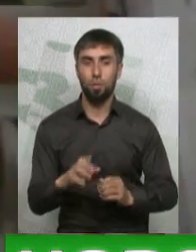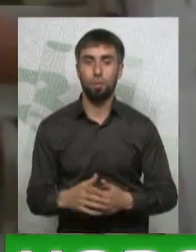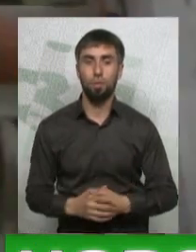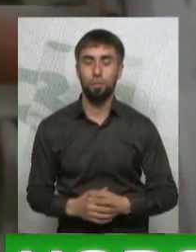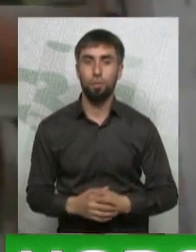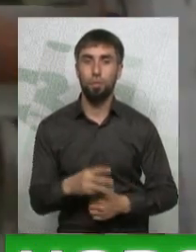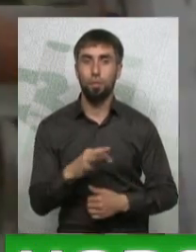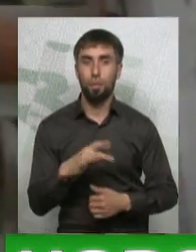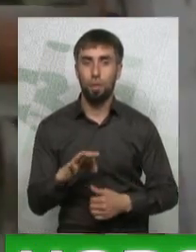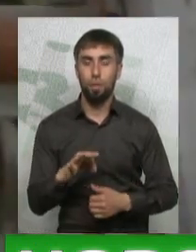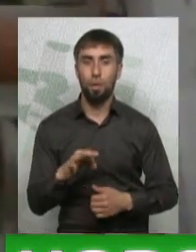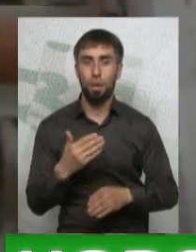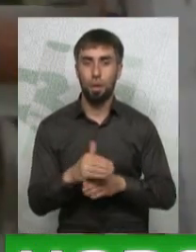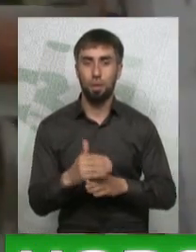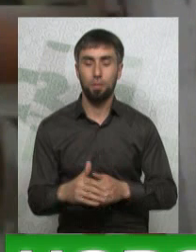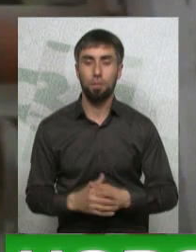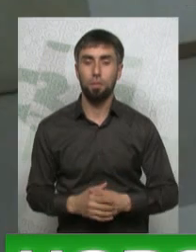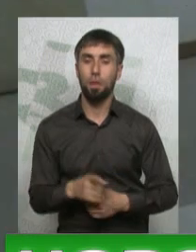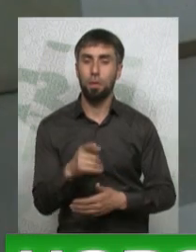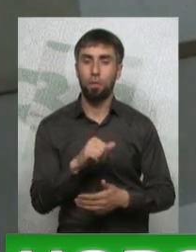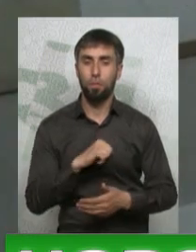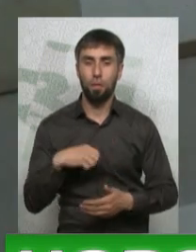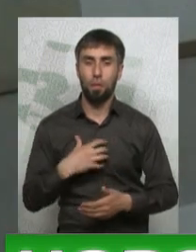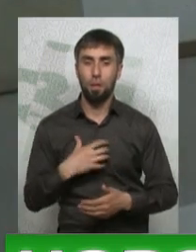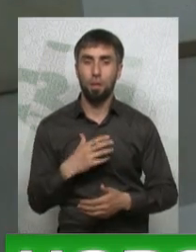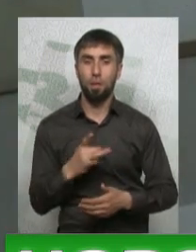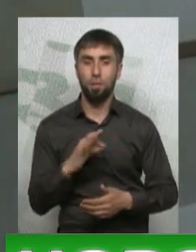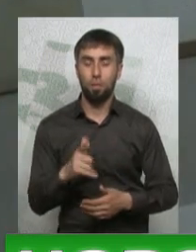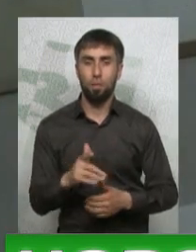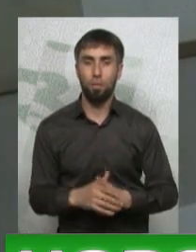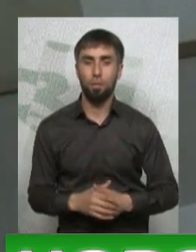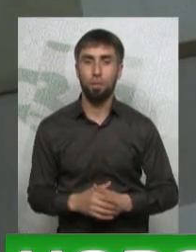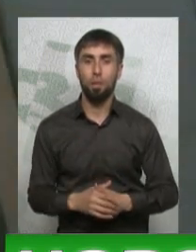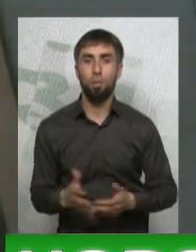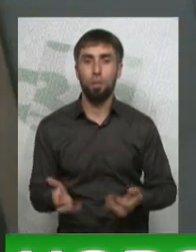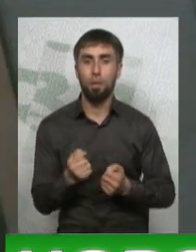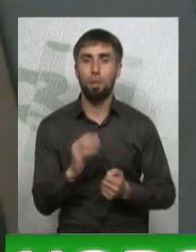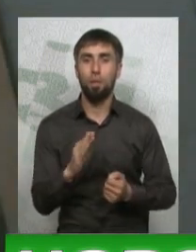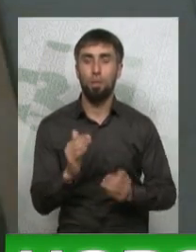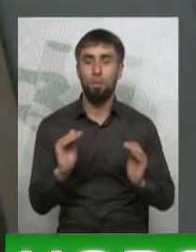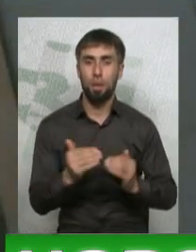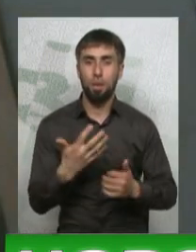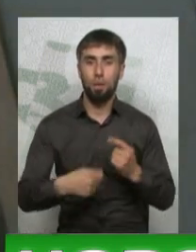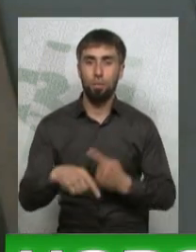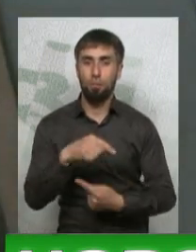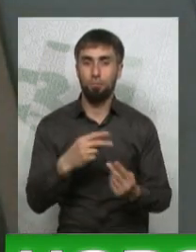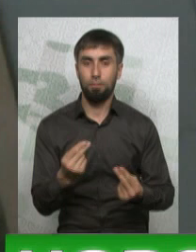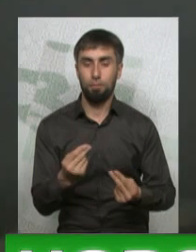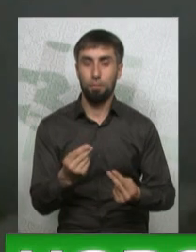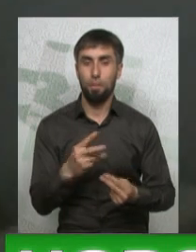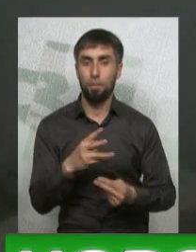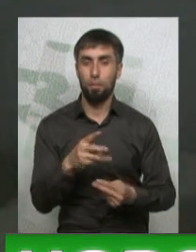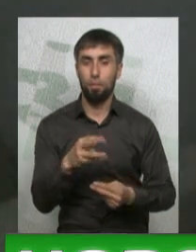10 500 000 рублей. Микрокредитная организация является одним из значимых рычагов финансово-экономической поддержки для малого и среднего бизнеса.